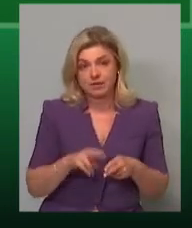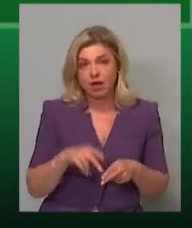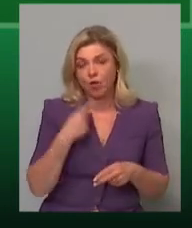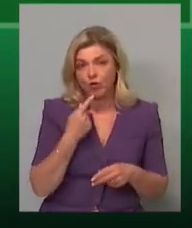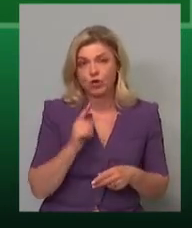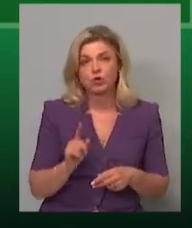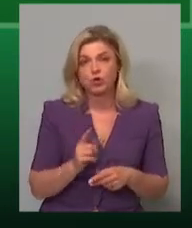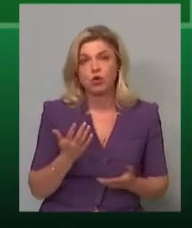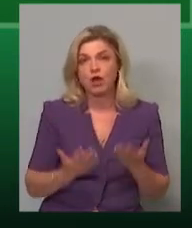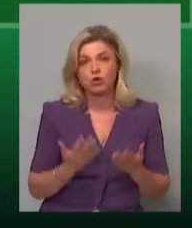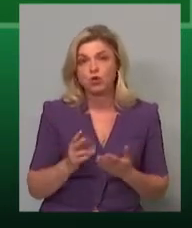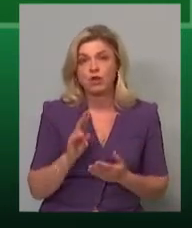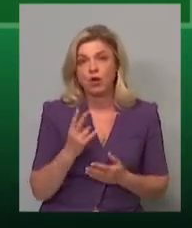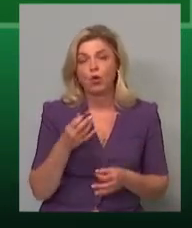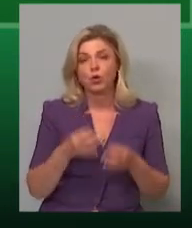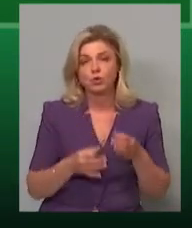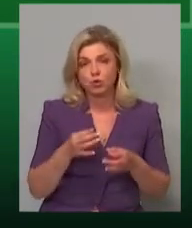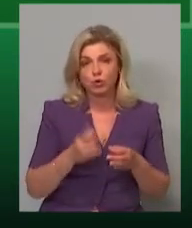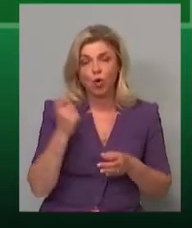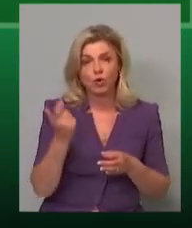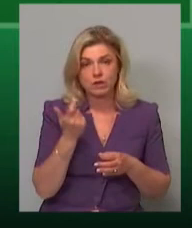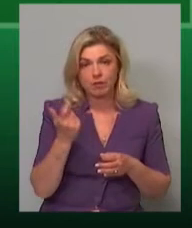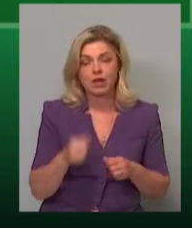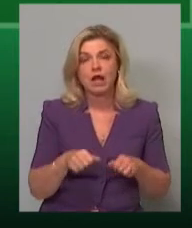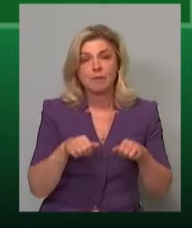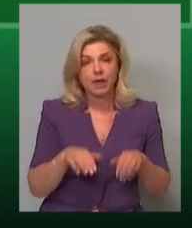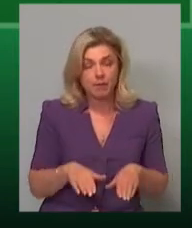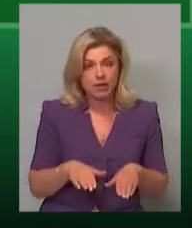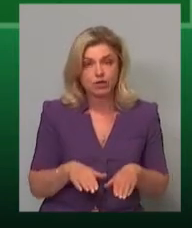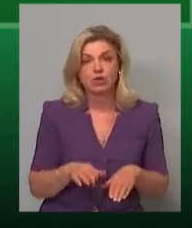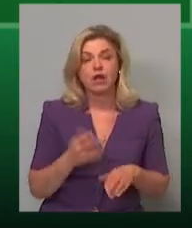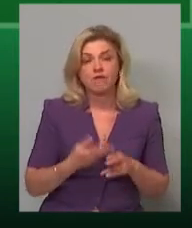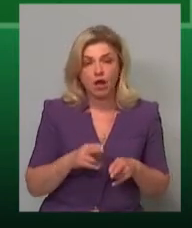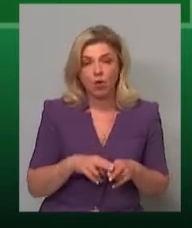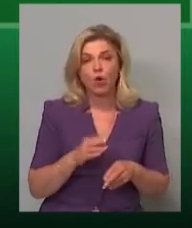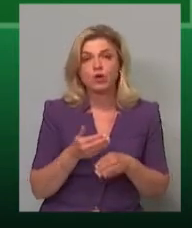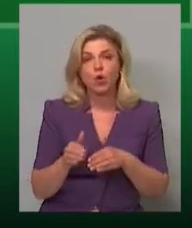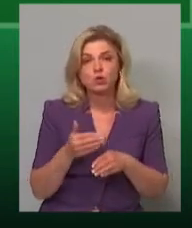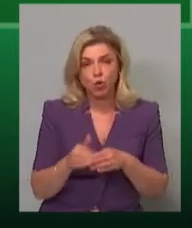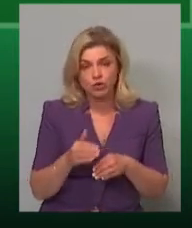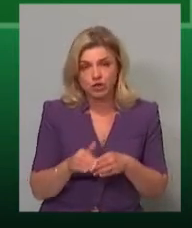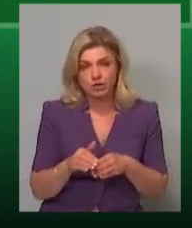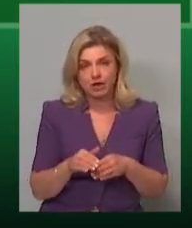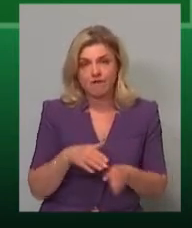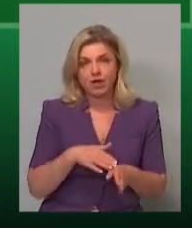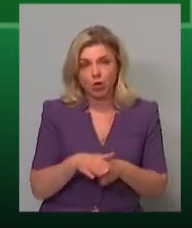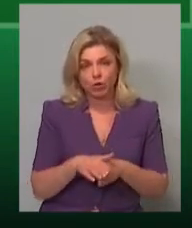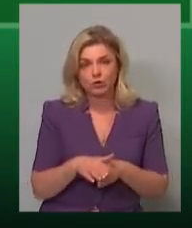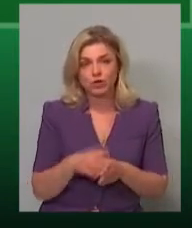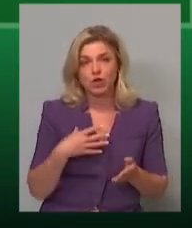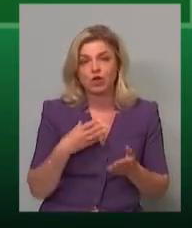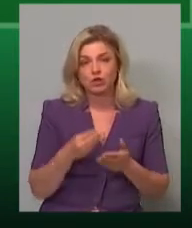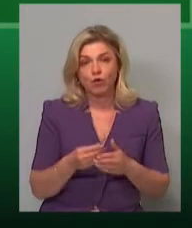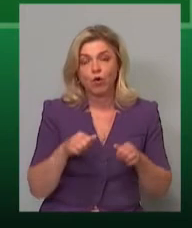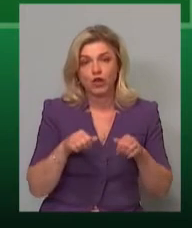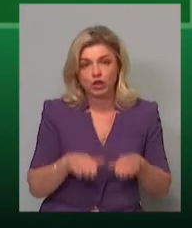якщо Миколаївський суд, господарський суд прийме рішення, в якому розстрочить виконання свого ж